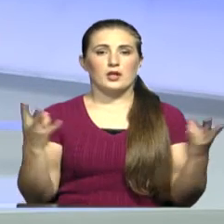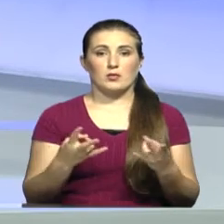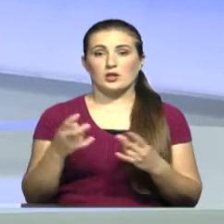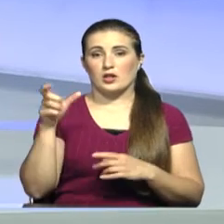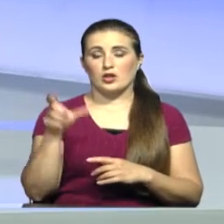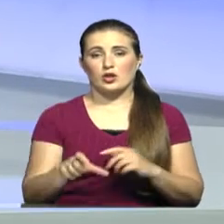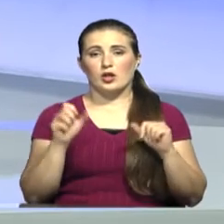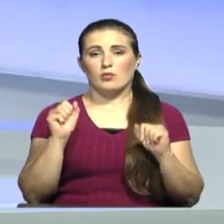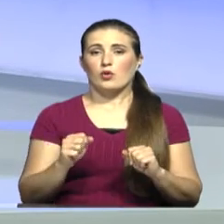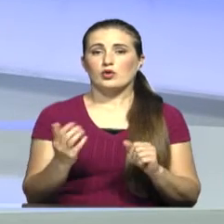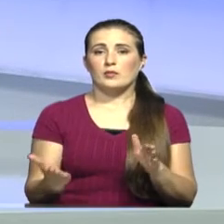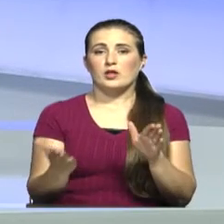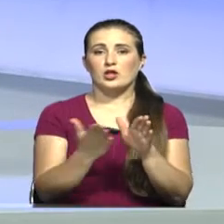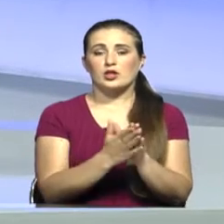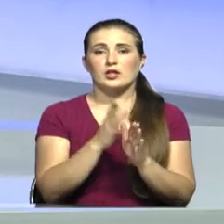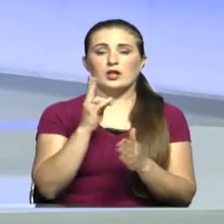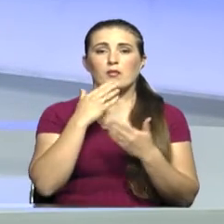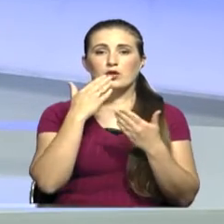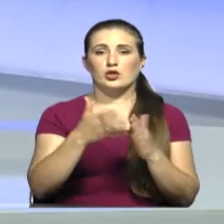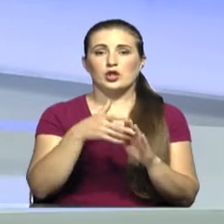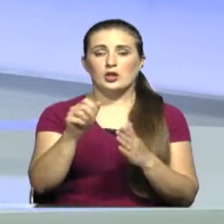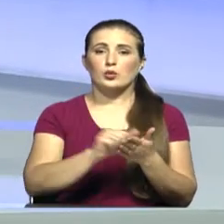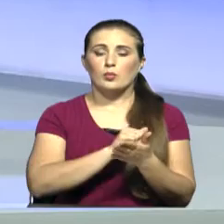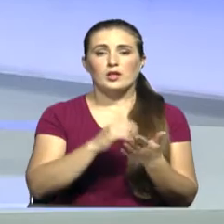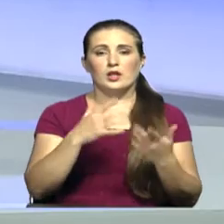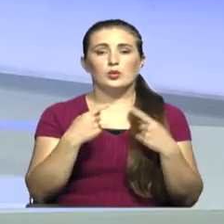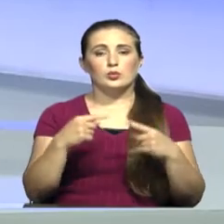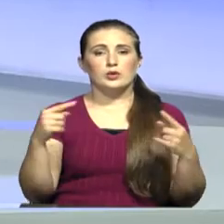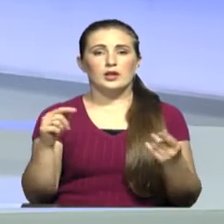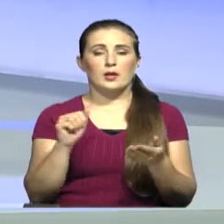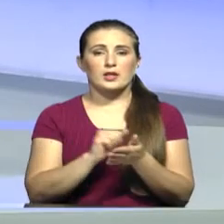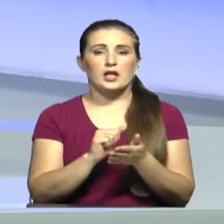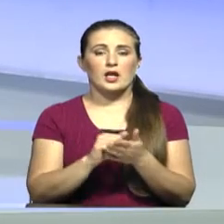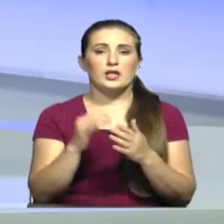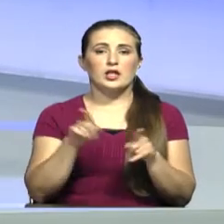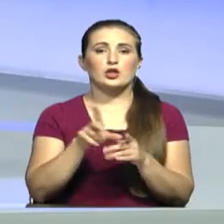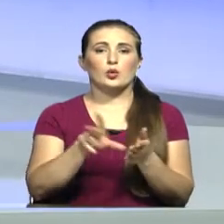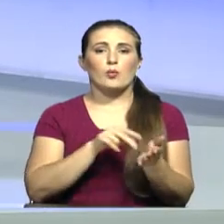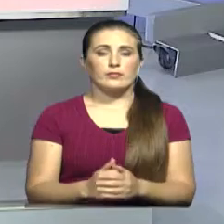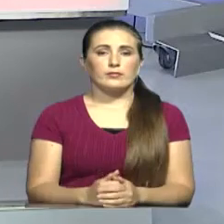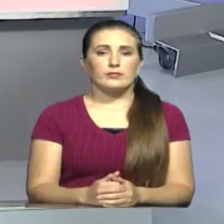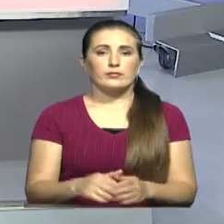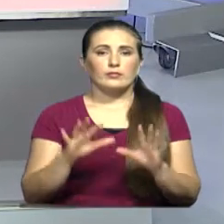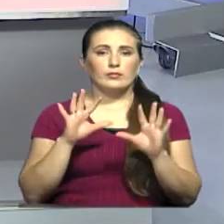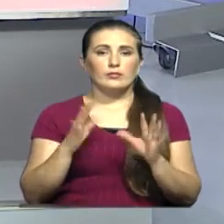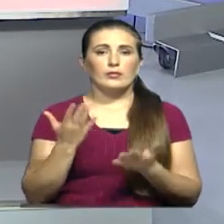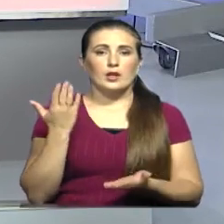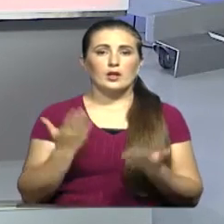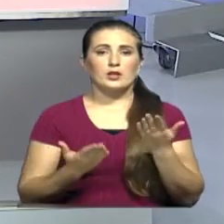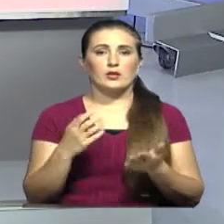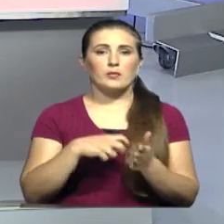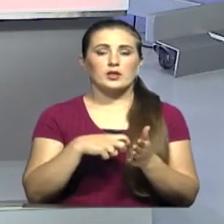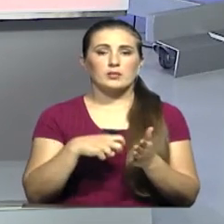может приложить к обращению документы либо другие материалы, а также их копии, которые подтверждают его доводы. В случае, если в